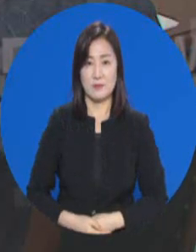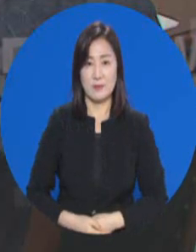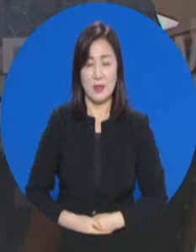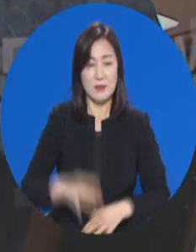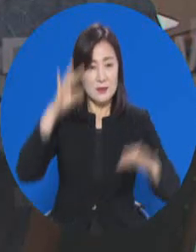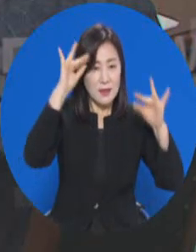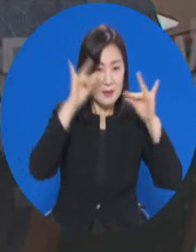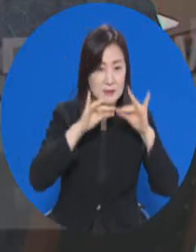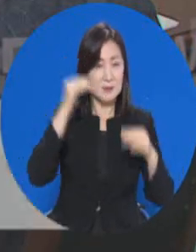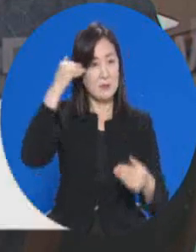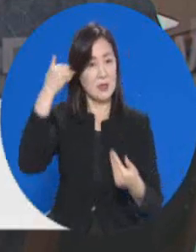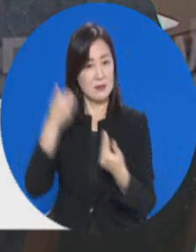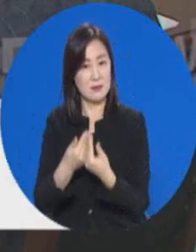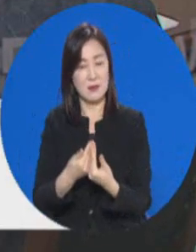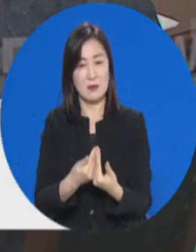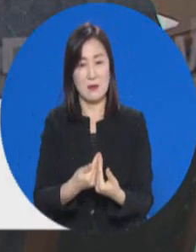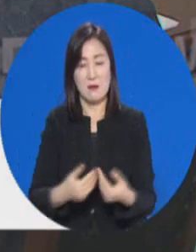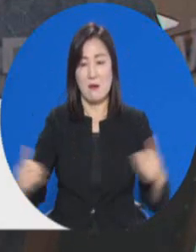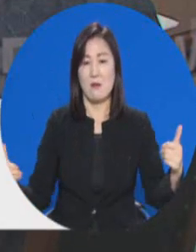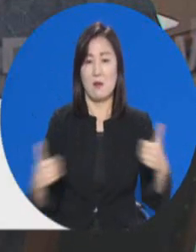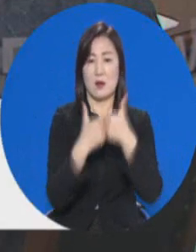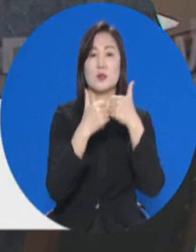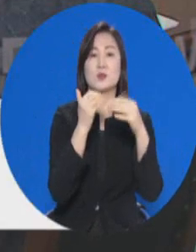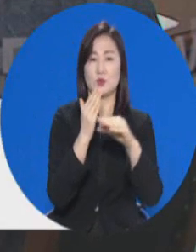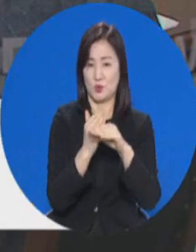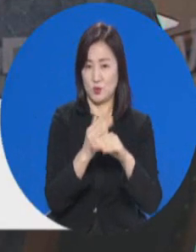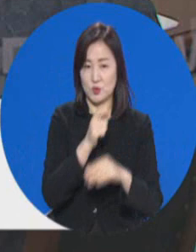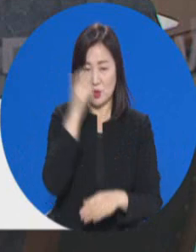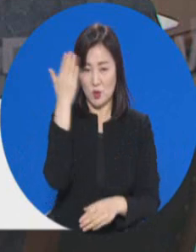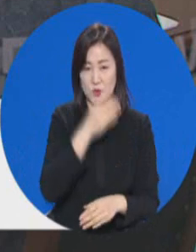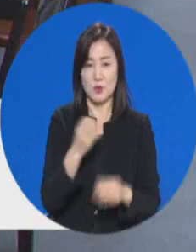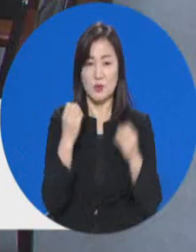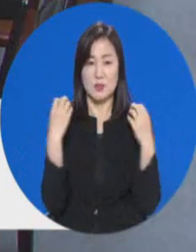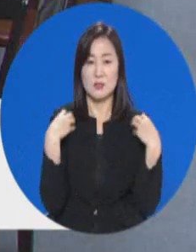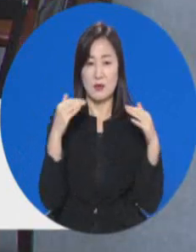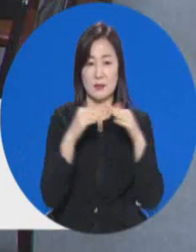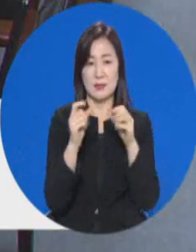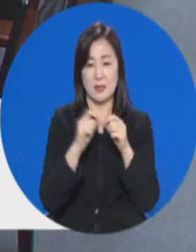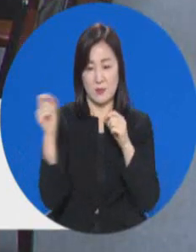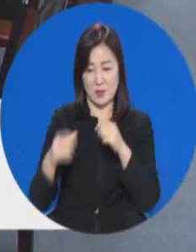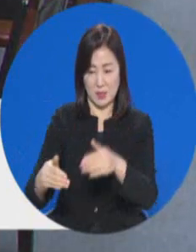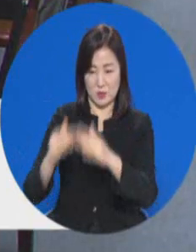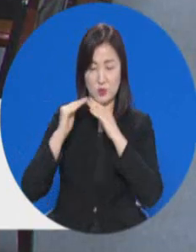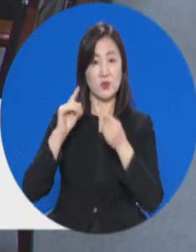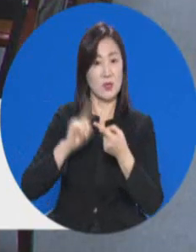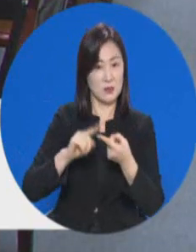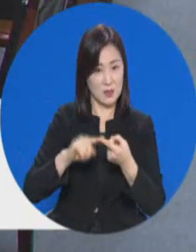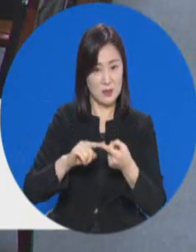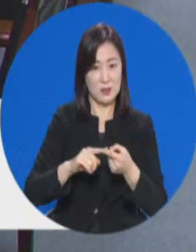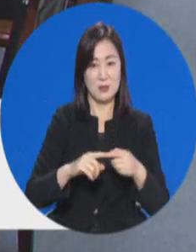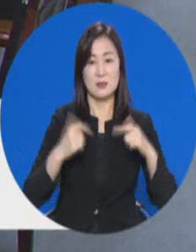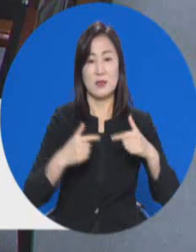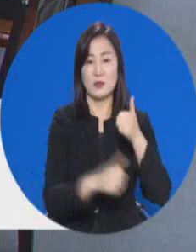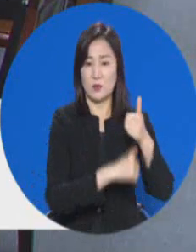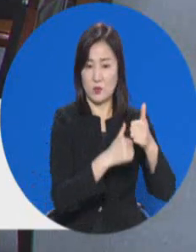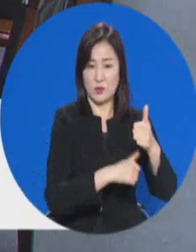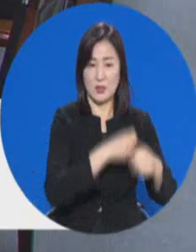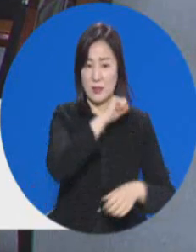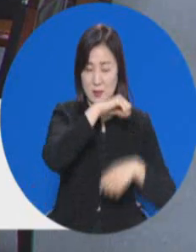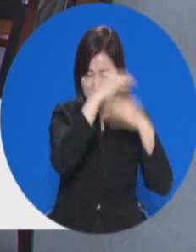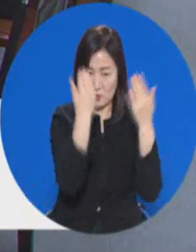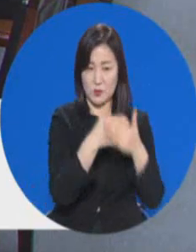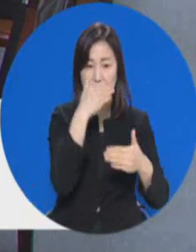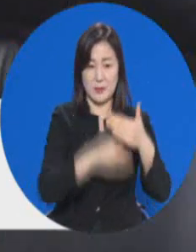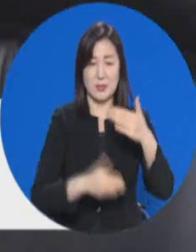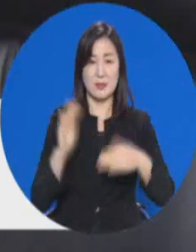찬반 의견이 첨예하게 대립하고 있는 여수시청사 별관 증축 관련 예산이 시의회 상임위원회에서 전액